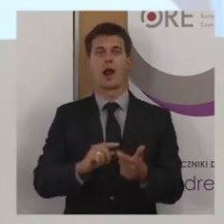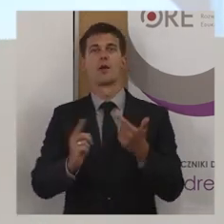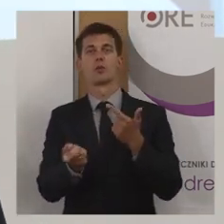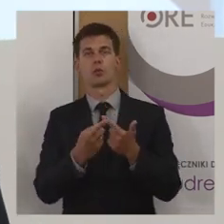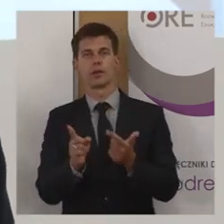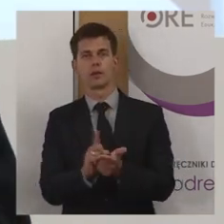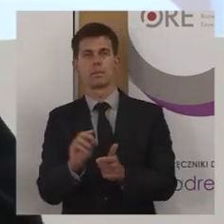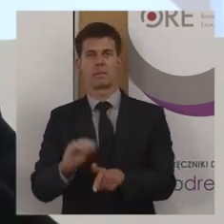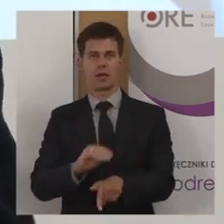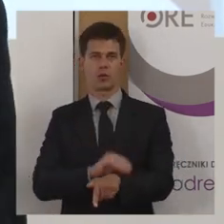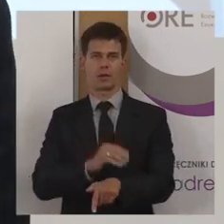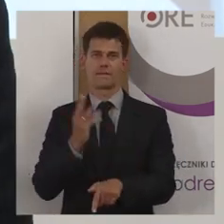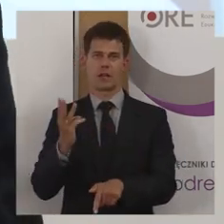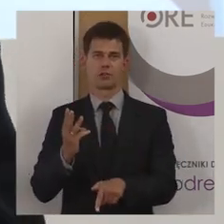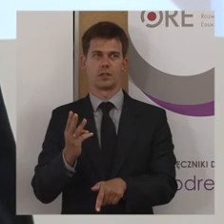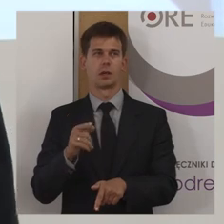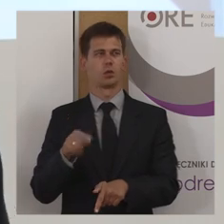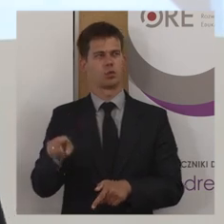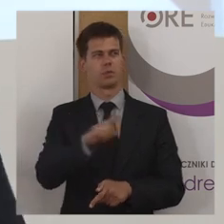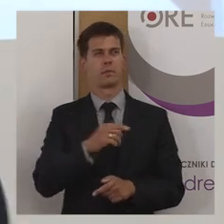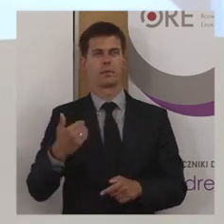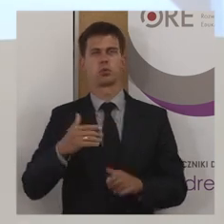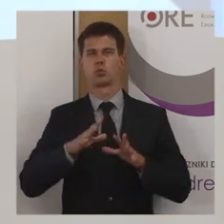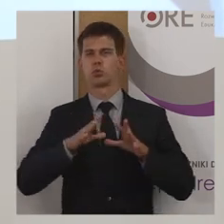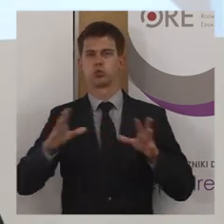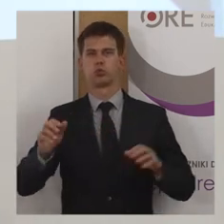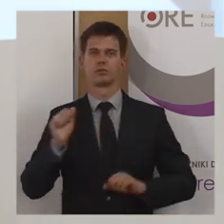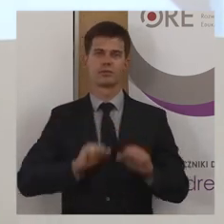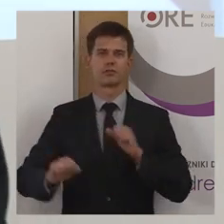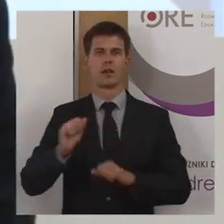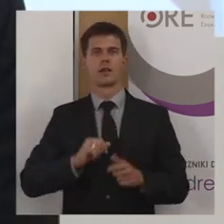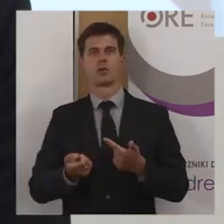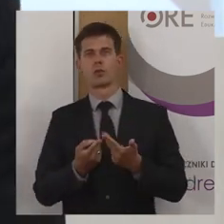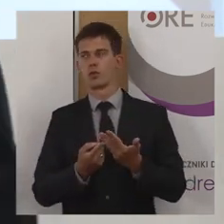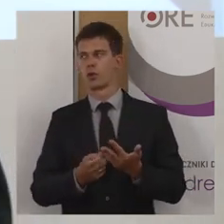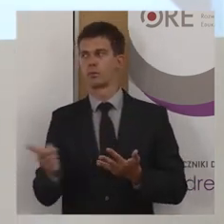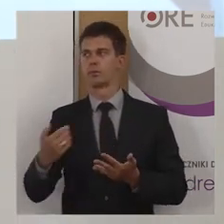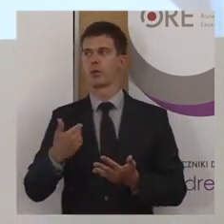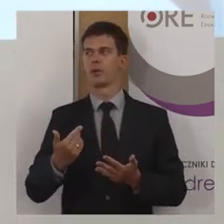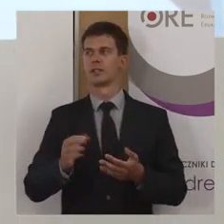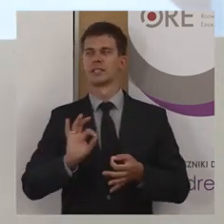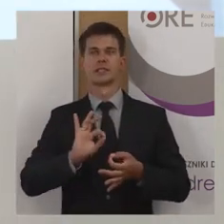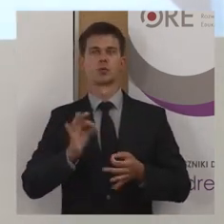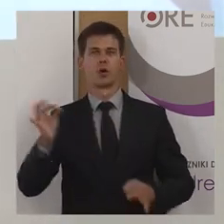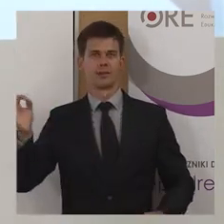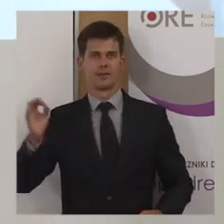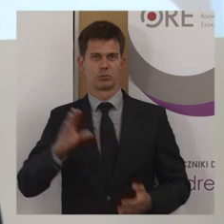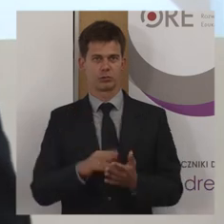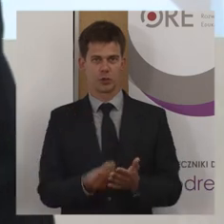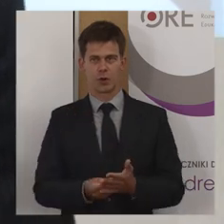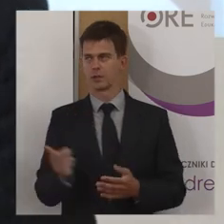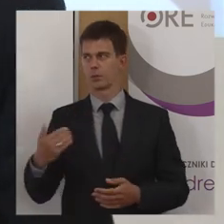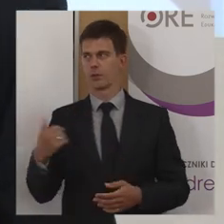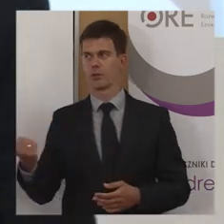dostępny merytorycznie i tu jakby pada wiele takich argumentów, zaczynając od tego złotego przykładu, który